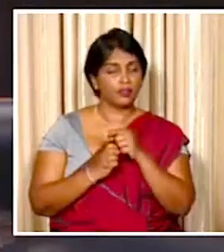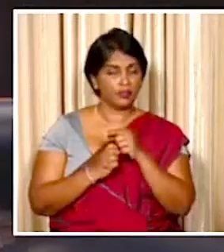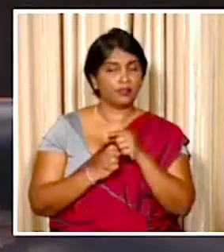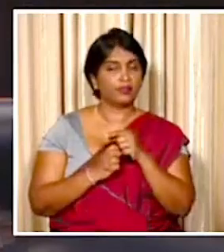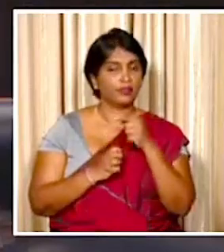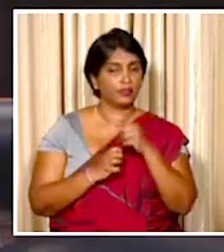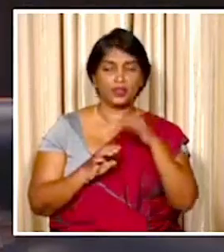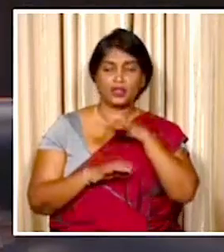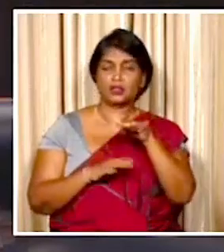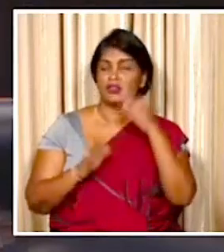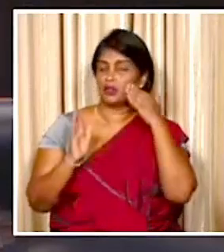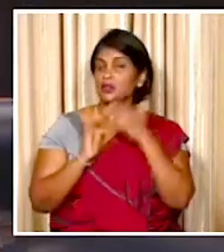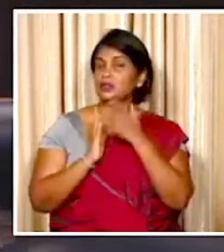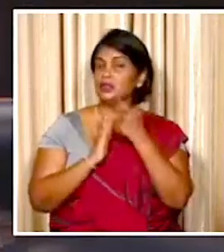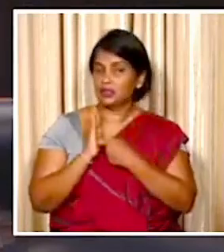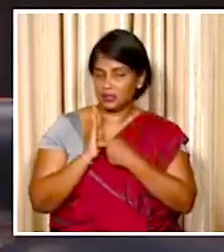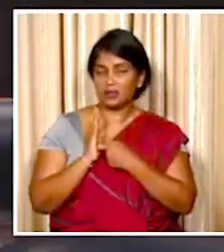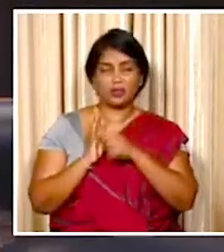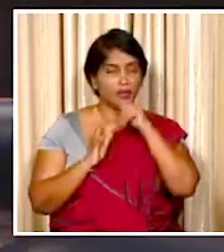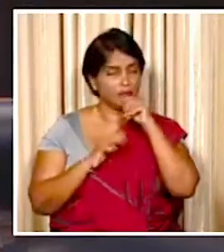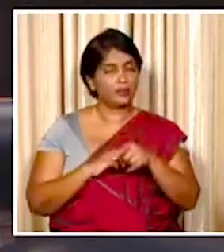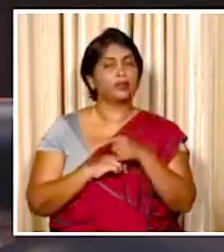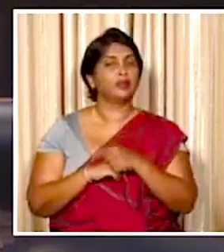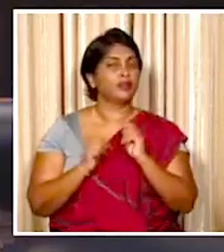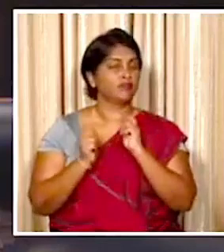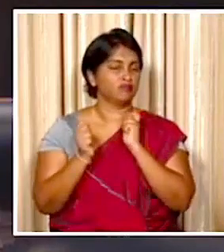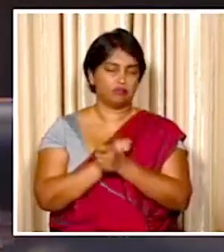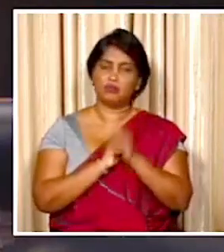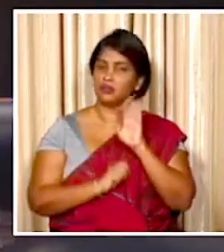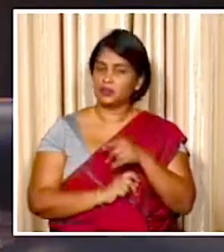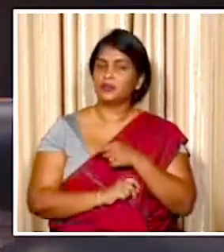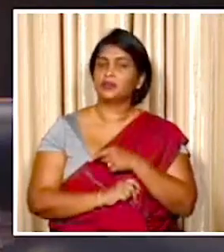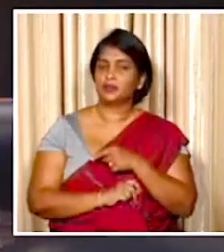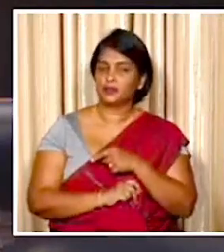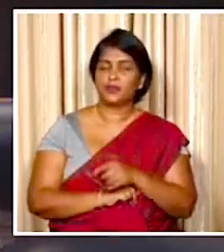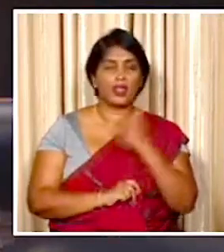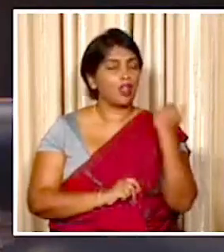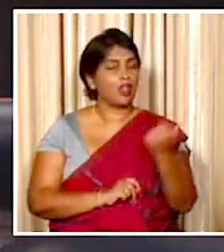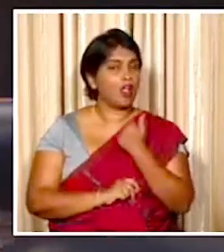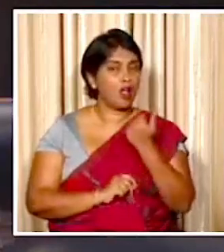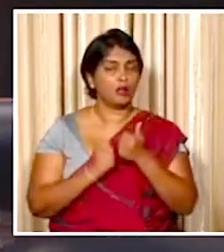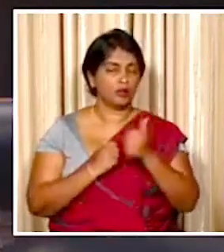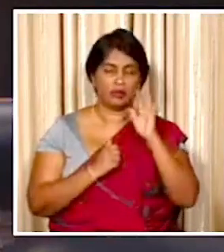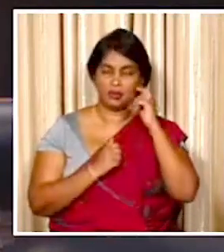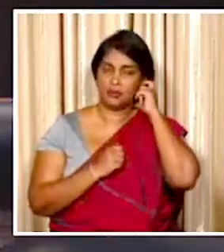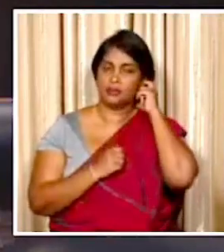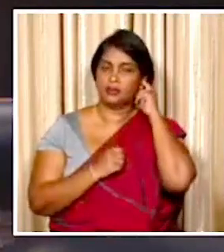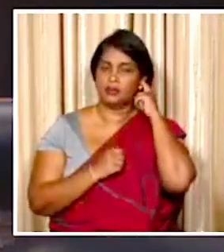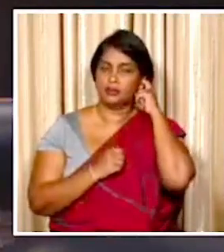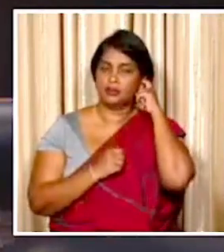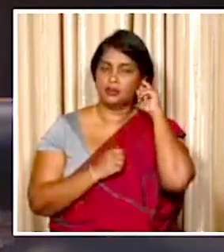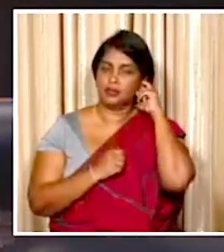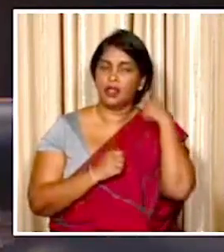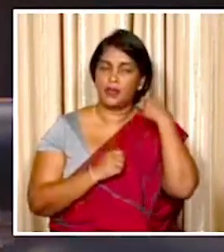ए समाज सामुतिय अनिवार्यम विनाश्वियुत भवत् अलुत्वियुत भवत्